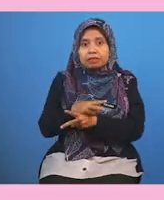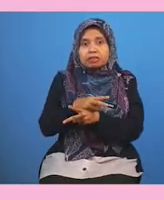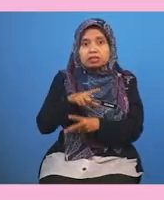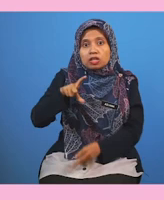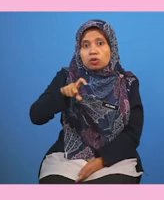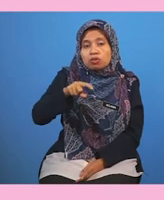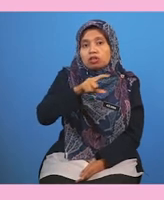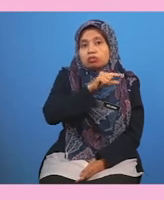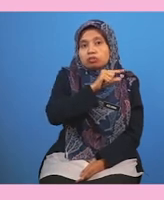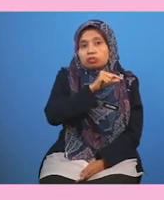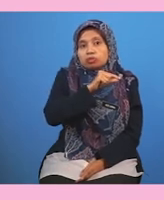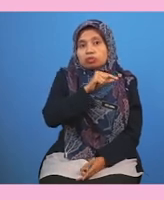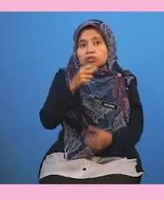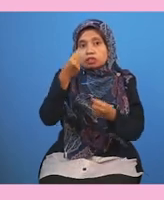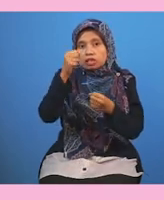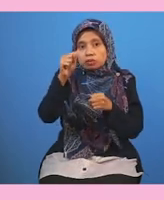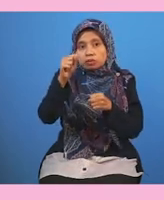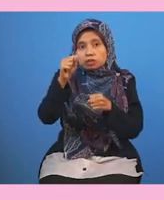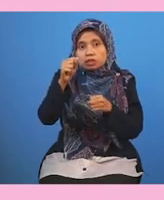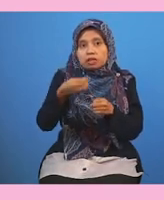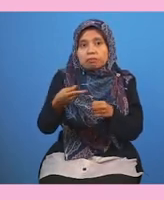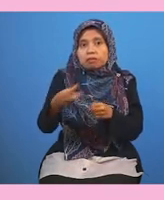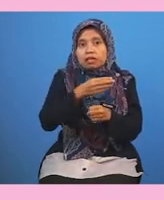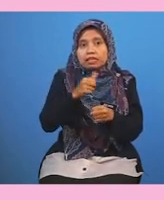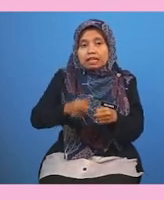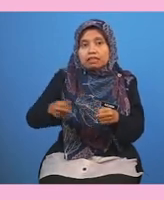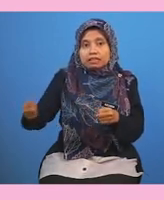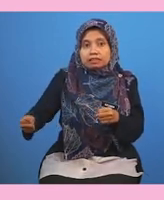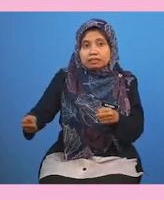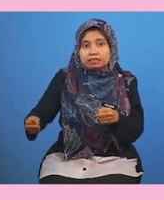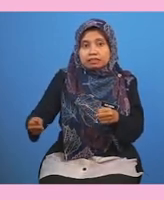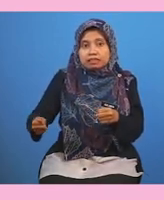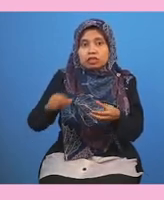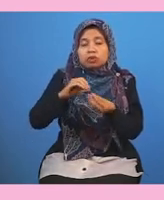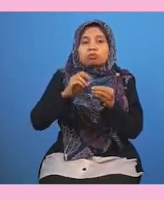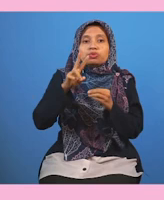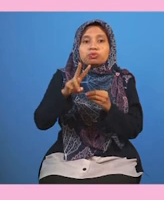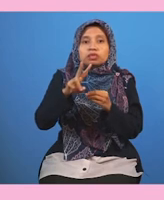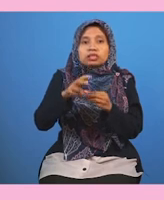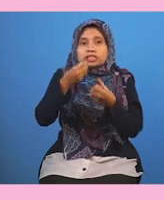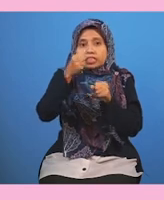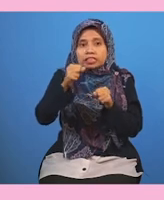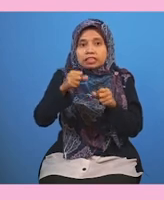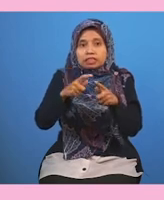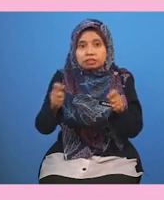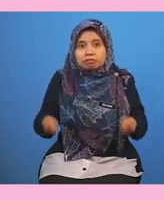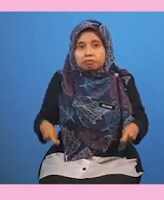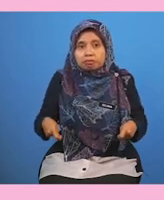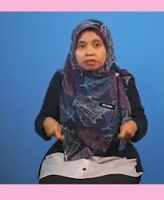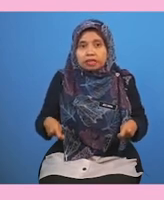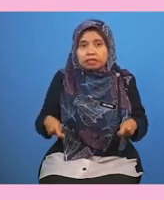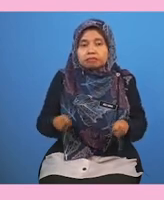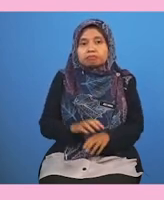ialah, pertama, menyediakan bahan dan peralatan. Kedua, penyediaan